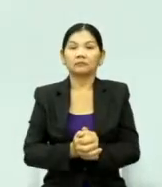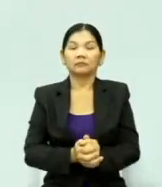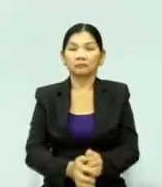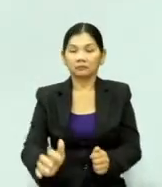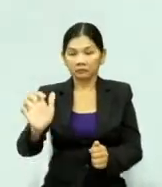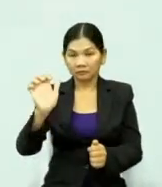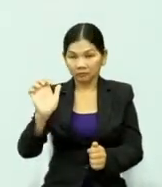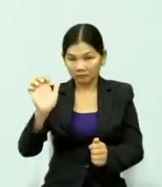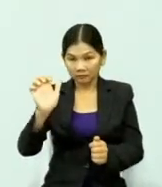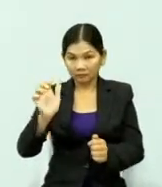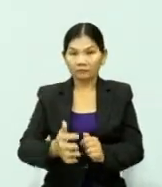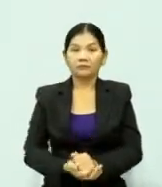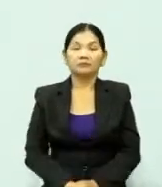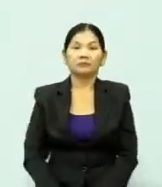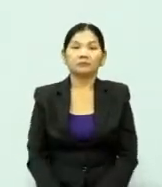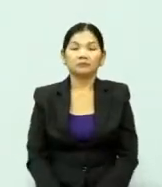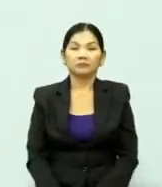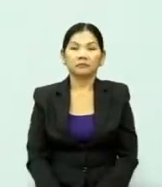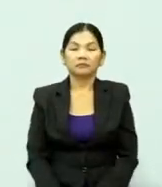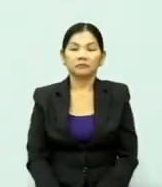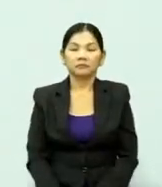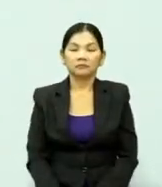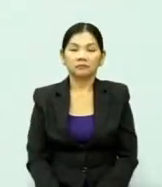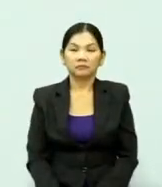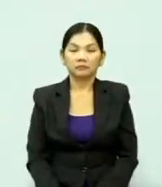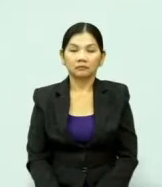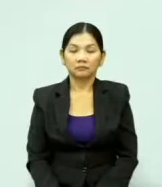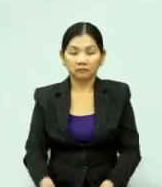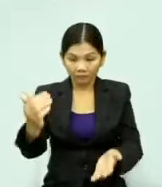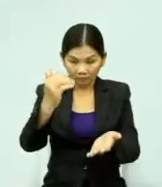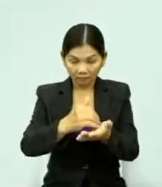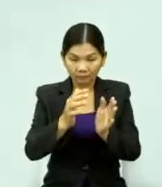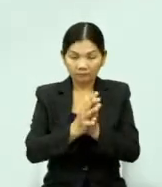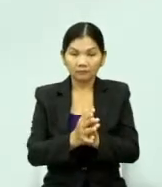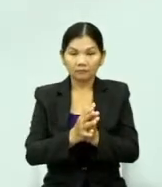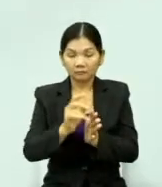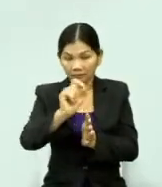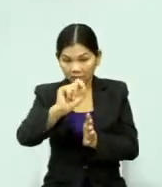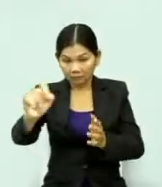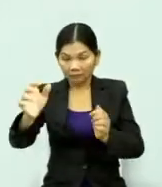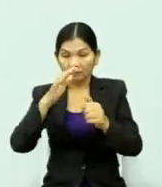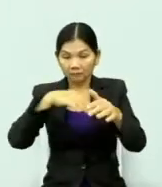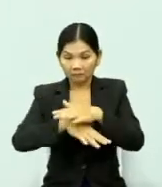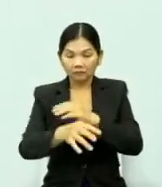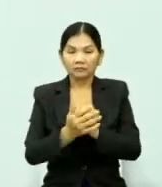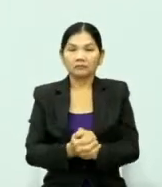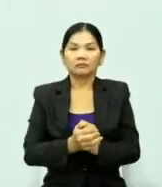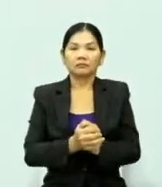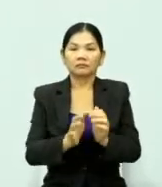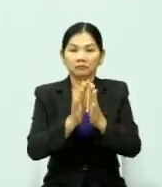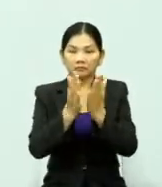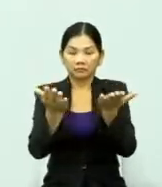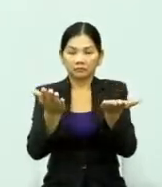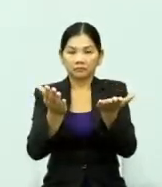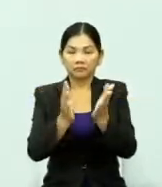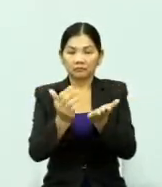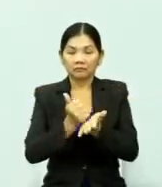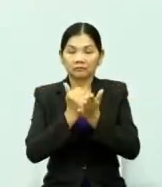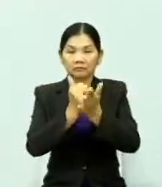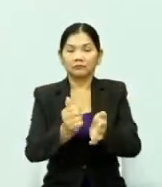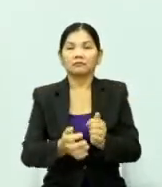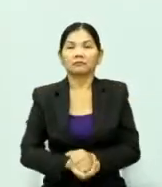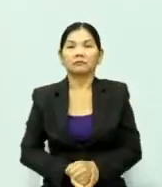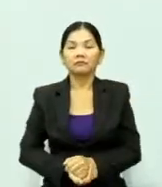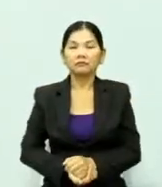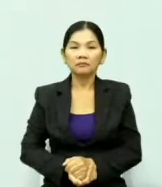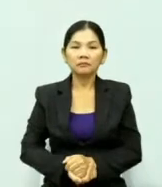chò con sẽ đập toàn đi con chà mà đồng tiết cứ con ọt sẽ xế chó nóng sẽ phê chùm nuôi tê con